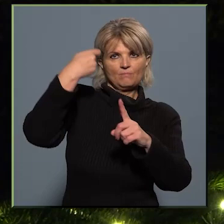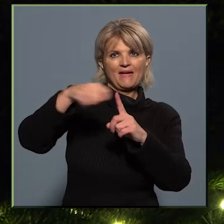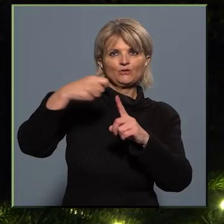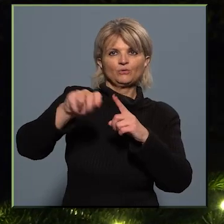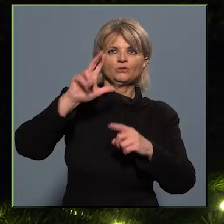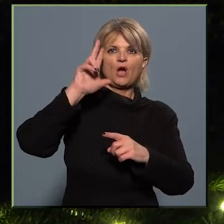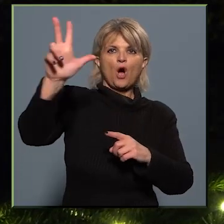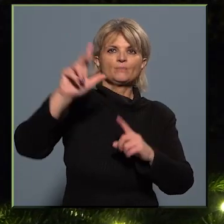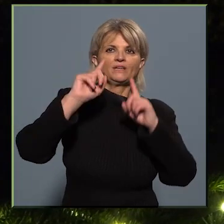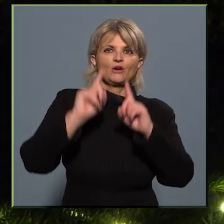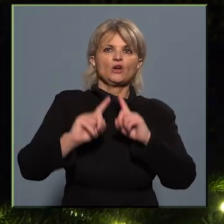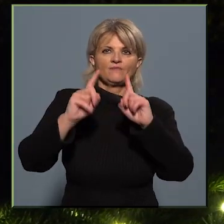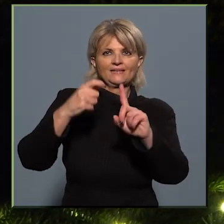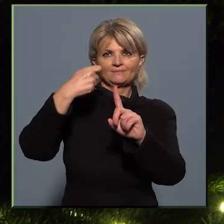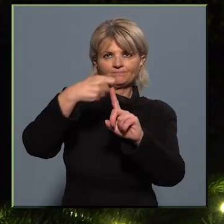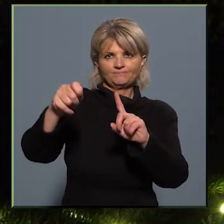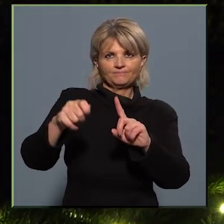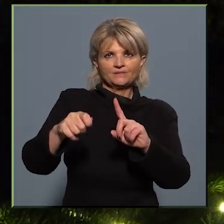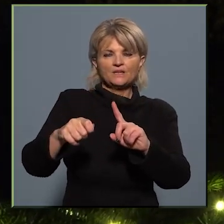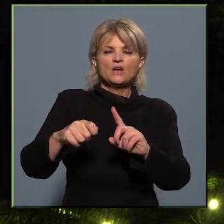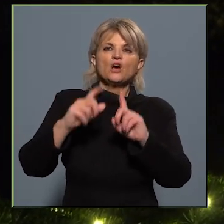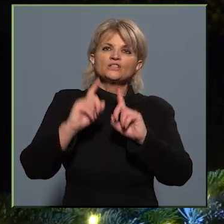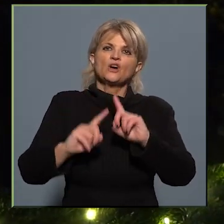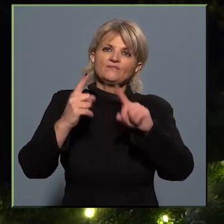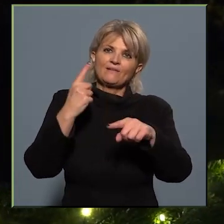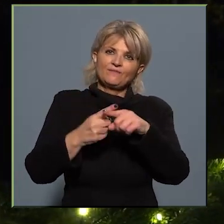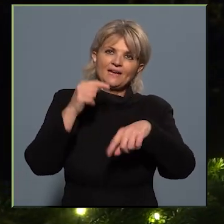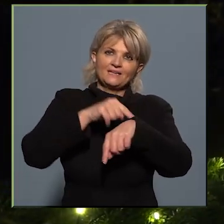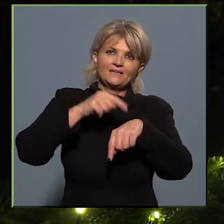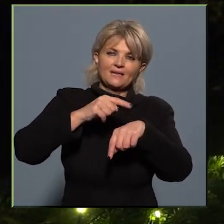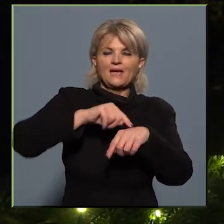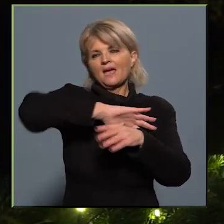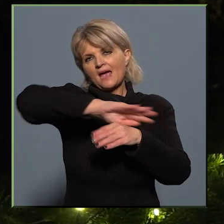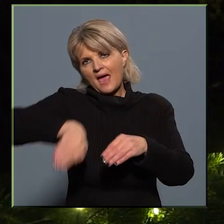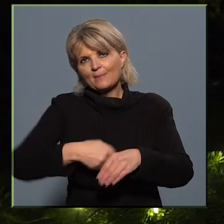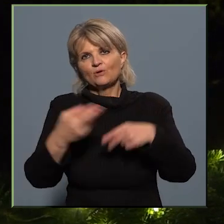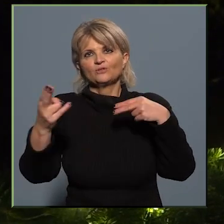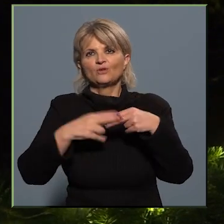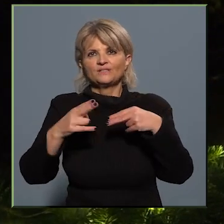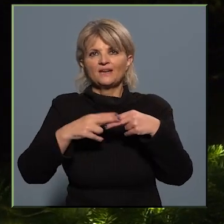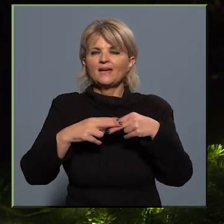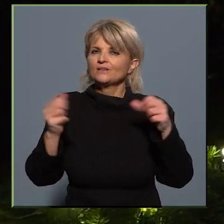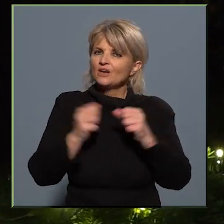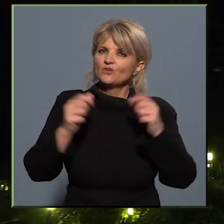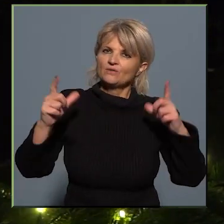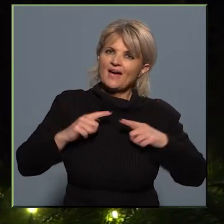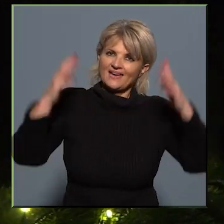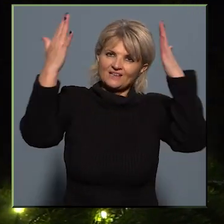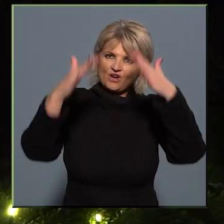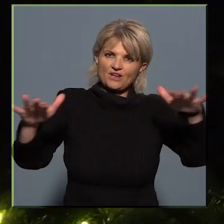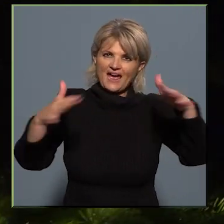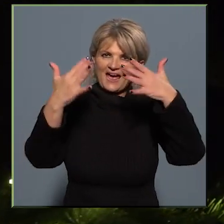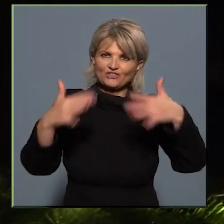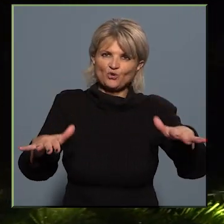adventi gyertyát is. Ezzel is jelezve, hogy az advent fél idején már túl vagyunk, és egyre közeleg a már annyira várt karácsony.